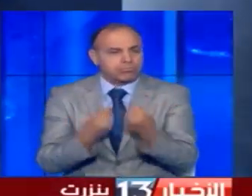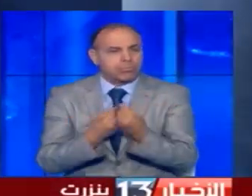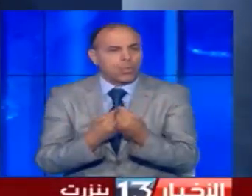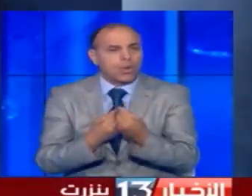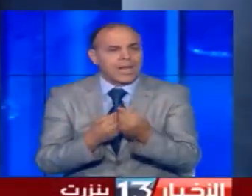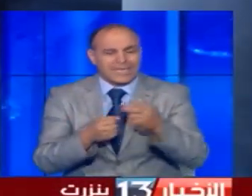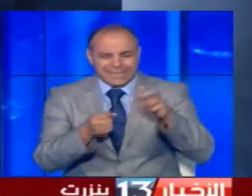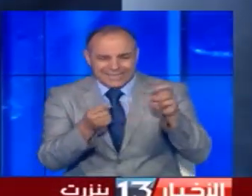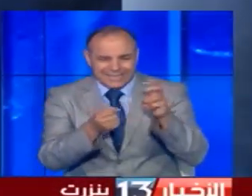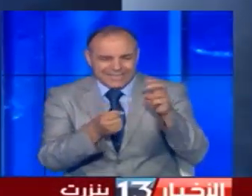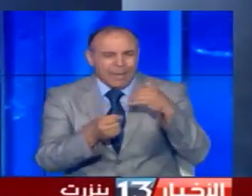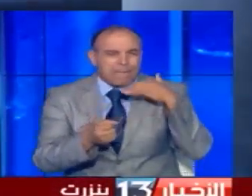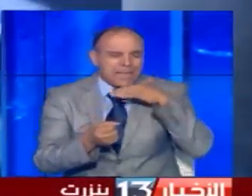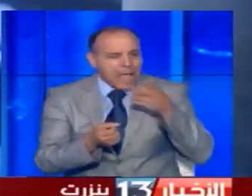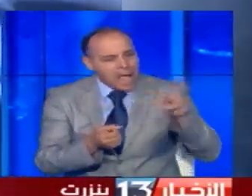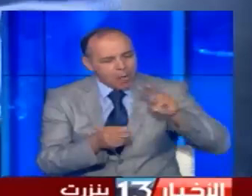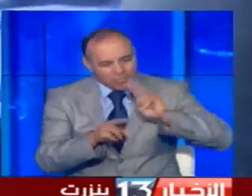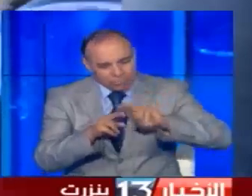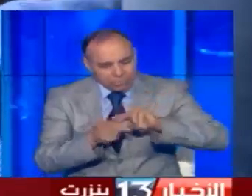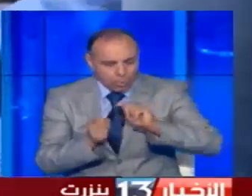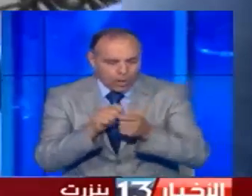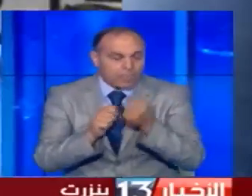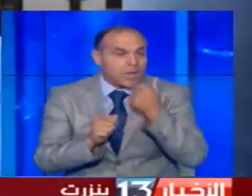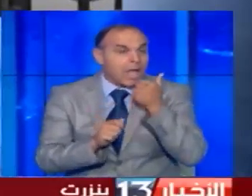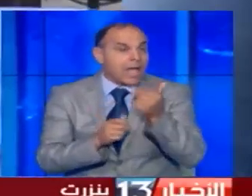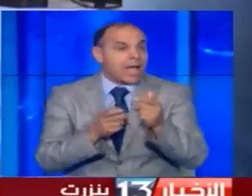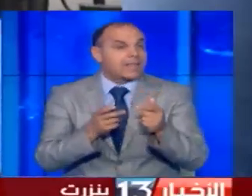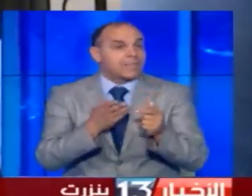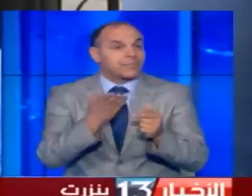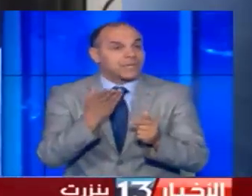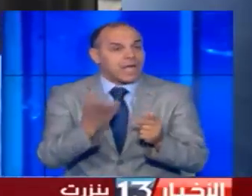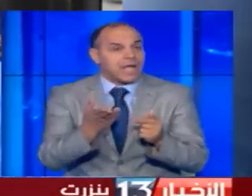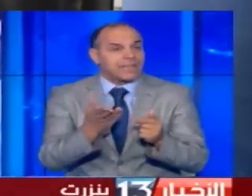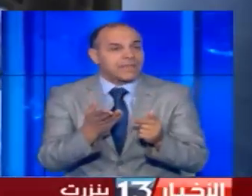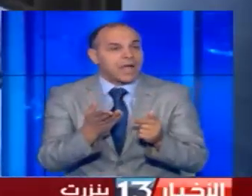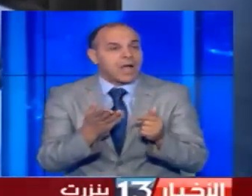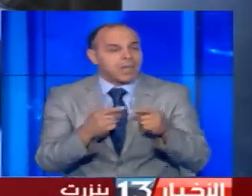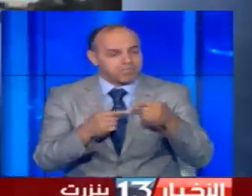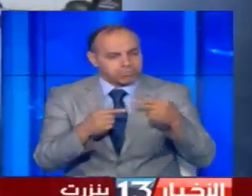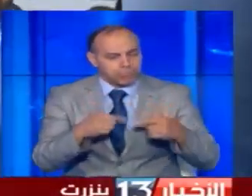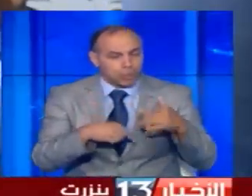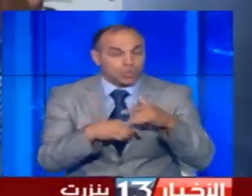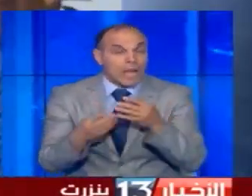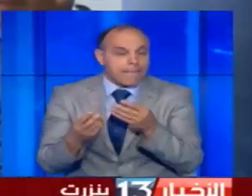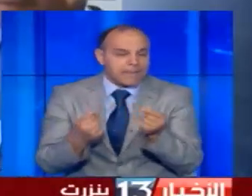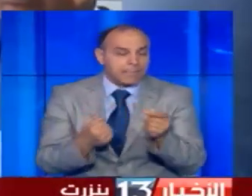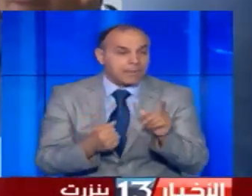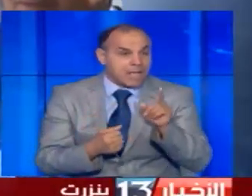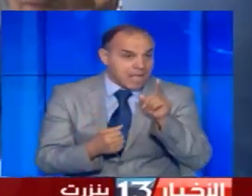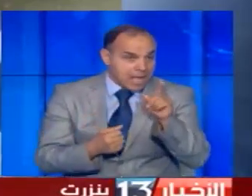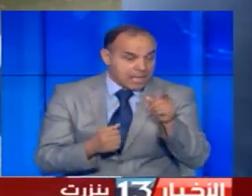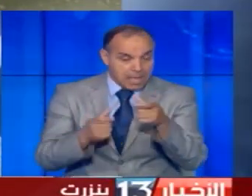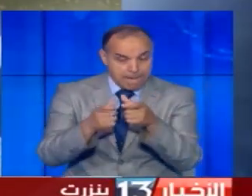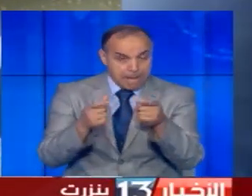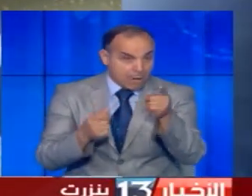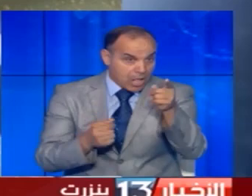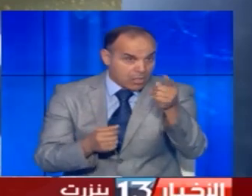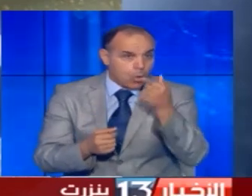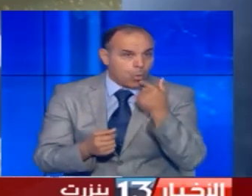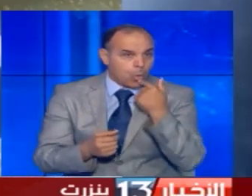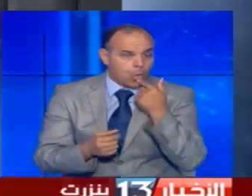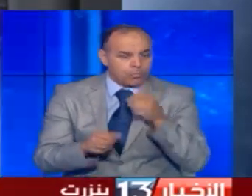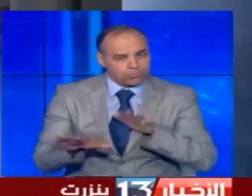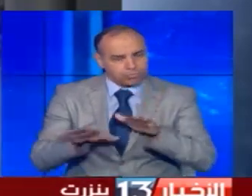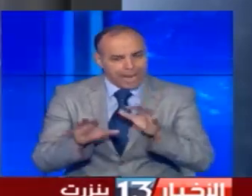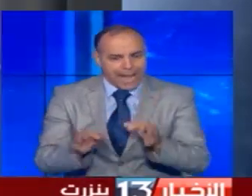الزيوت المستعمله والتي وعلى اهميتها فان تاثيرها السلبي على البيئه ما جعل الجهات المعنيه تسعى